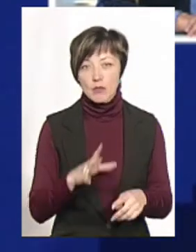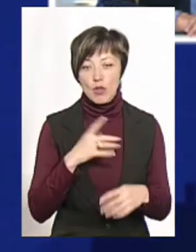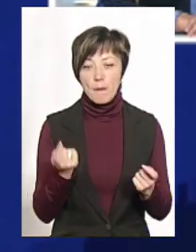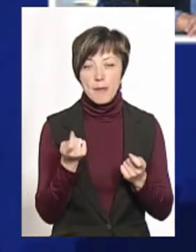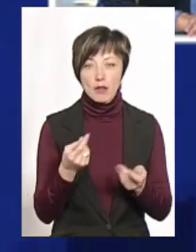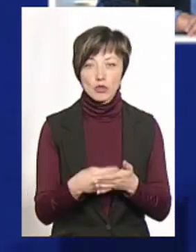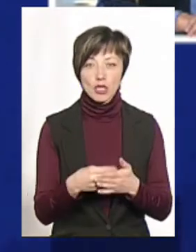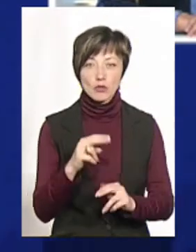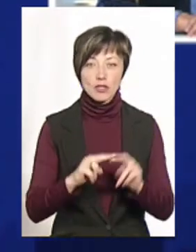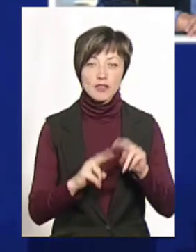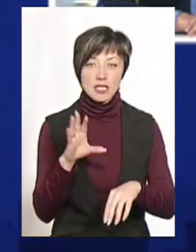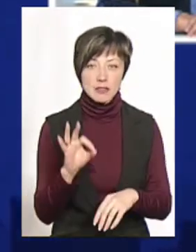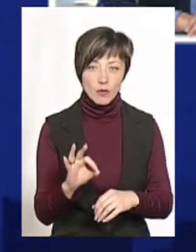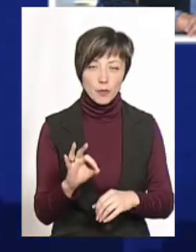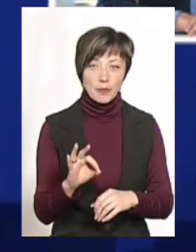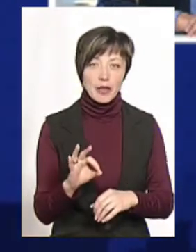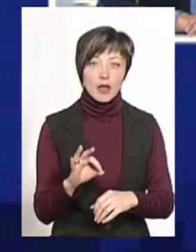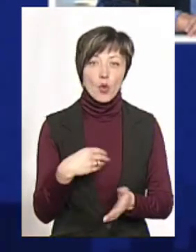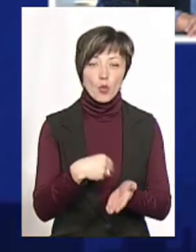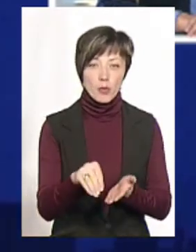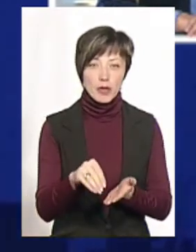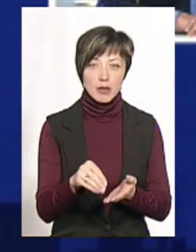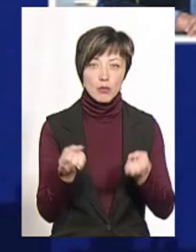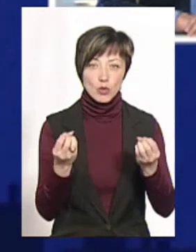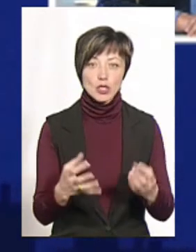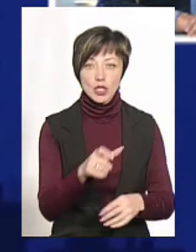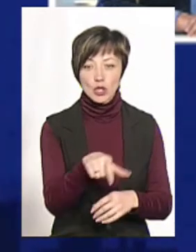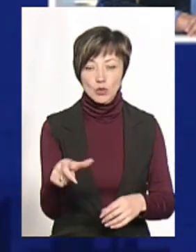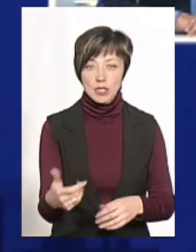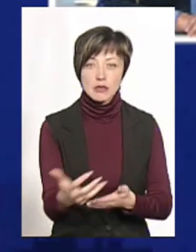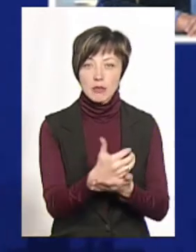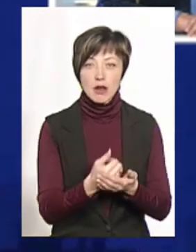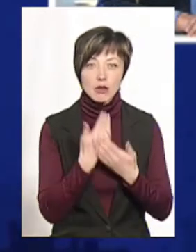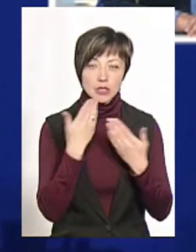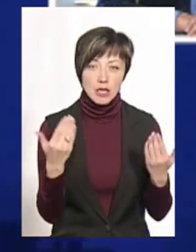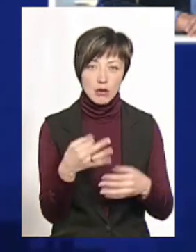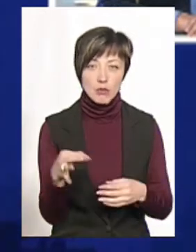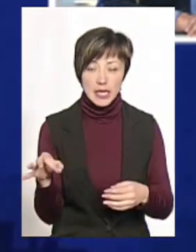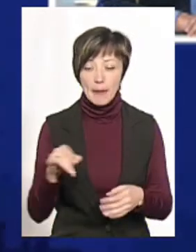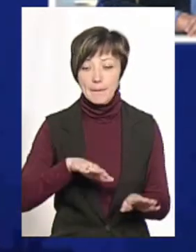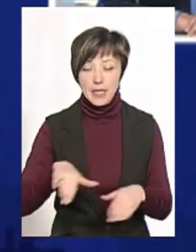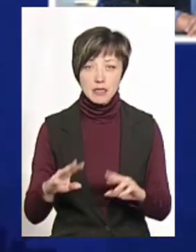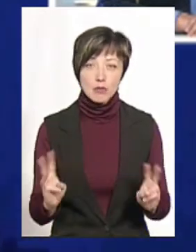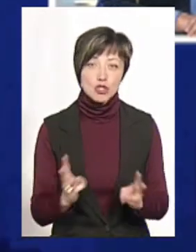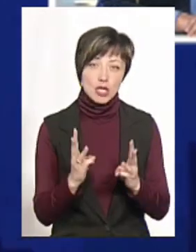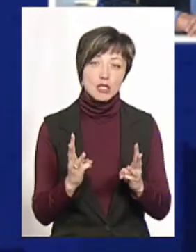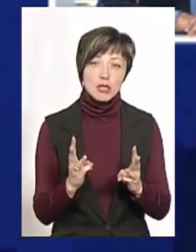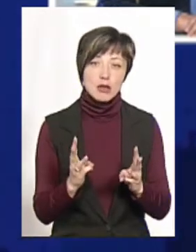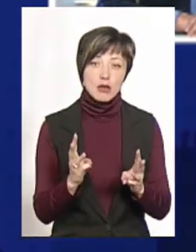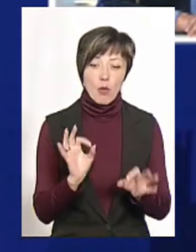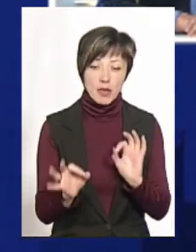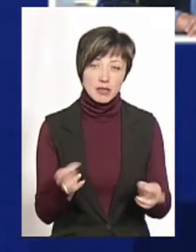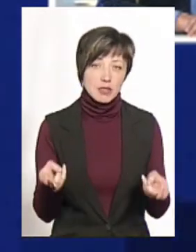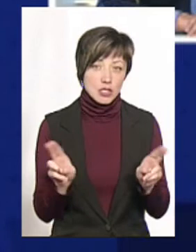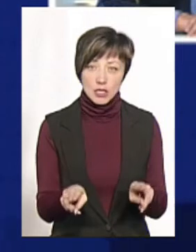малобюджетне будівництво, малобюджетне житло. Його купили прості люди, які збирали останню копійку. І після пожежі, об'єктивно,